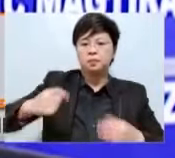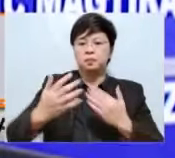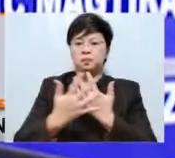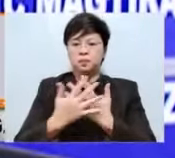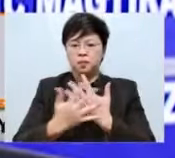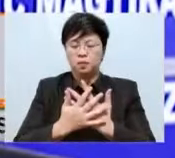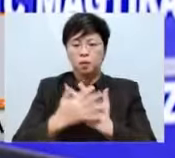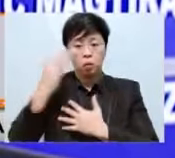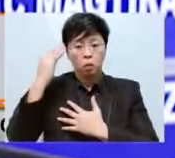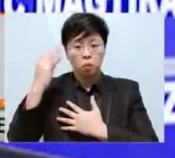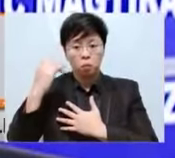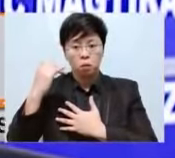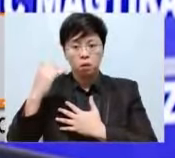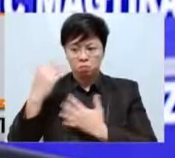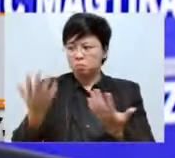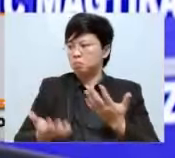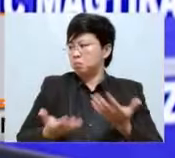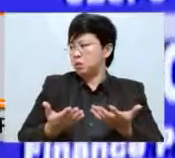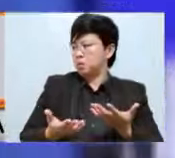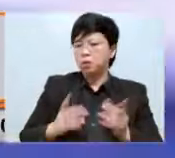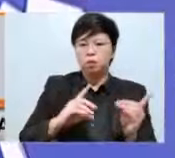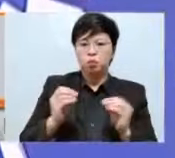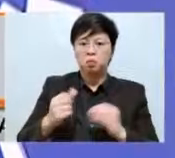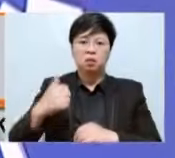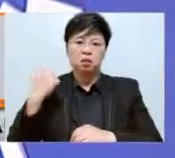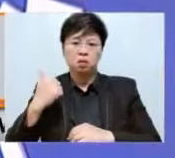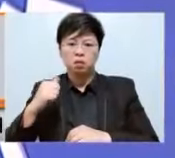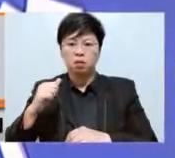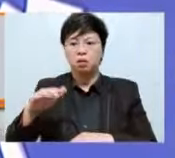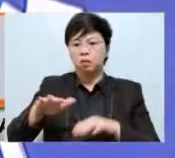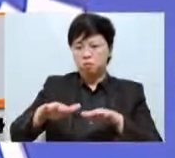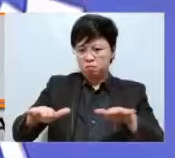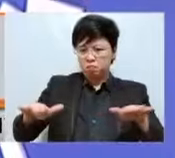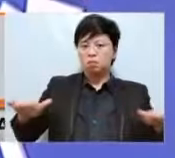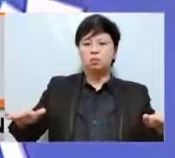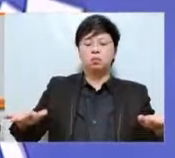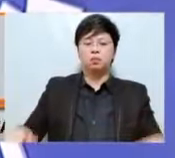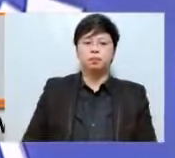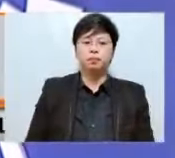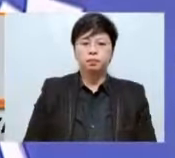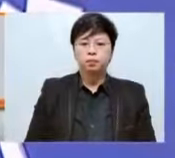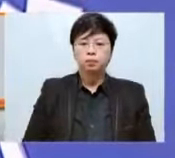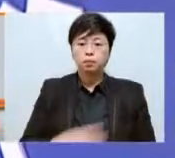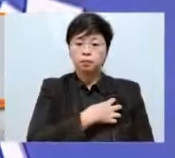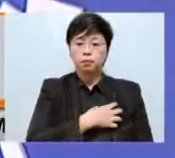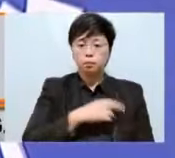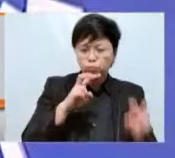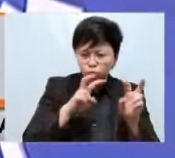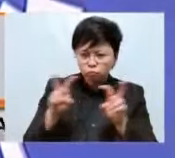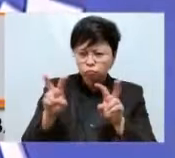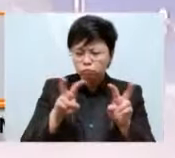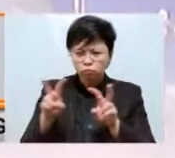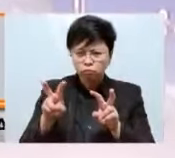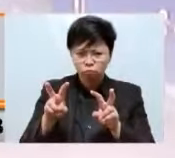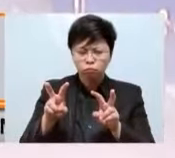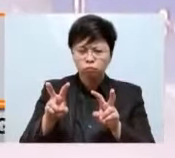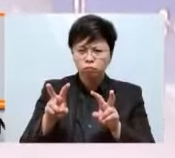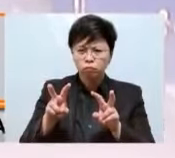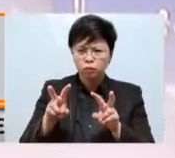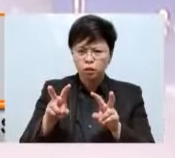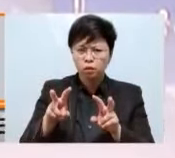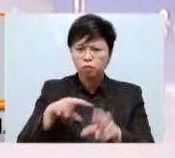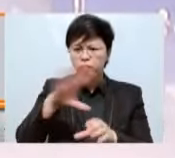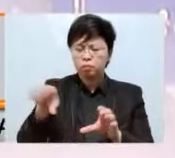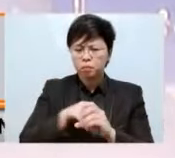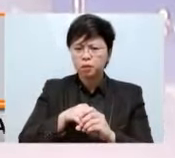bata yun hindi lang sa kay Ali tinitingnan ngayon ng mga pulis kung miyembro ba ng sindikato ang suspek i-turn over